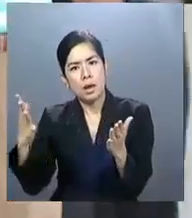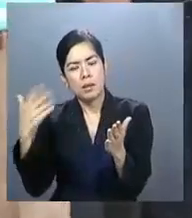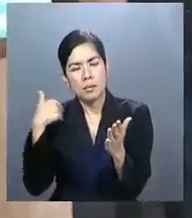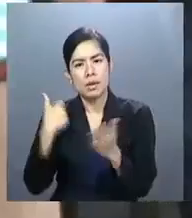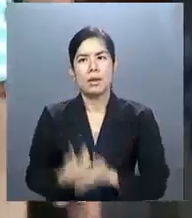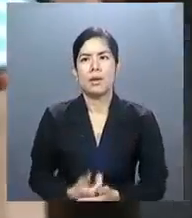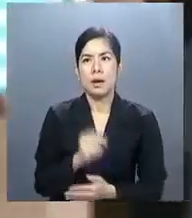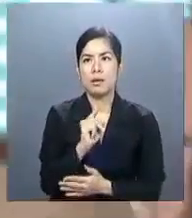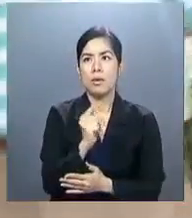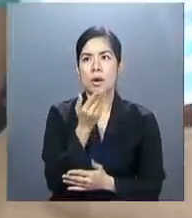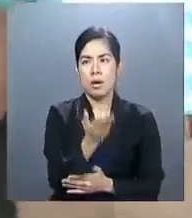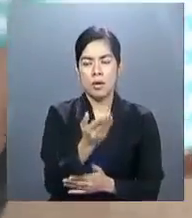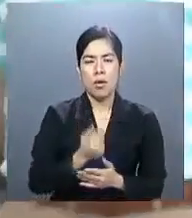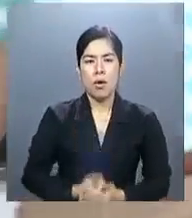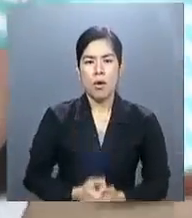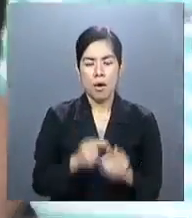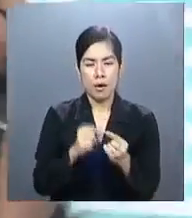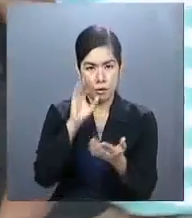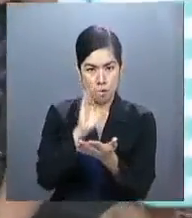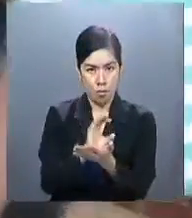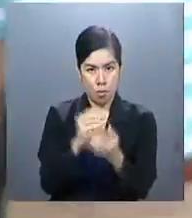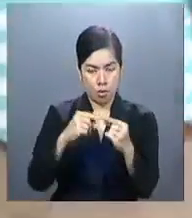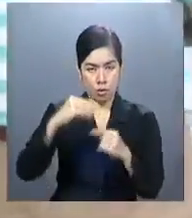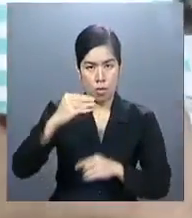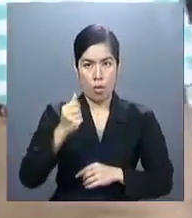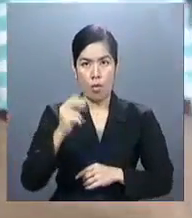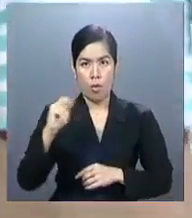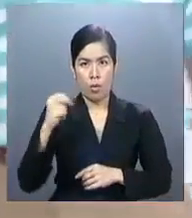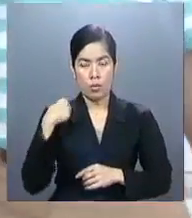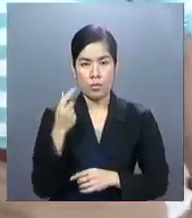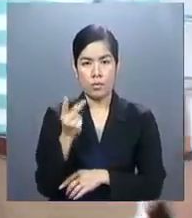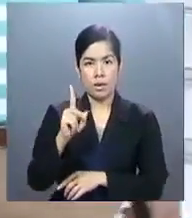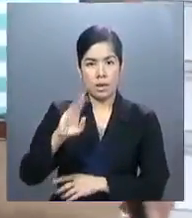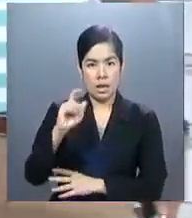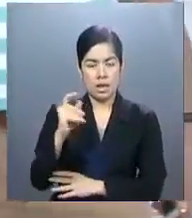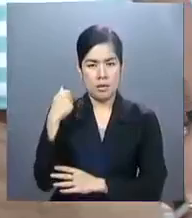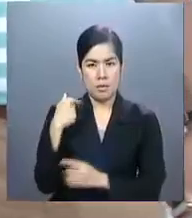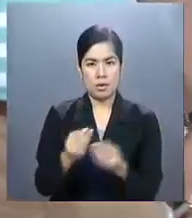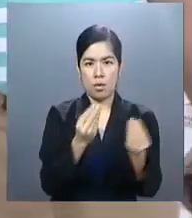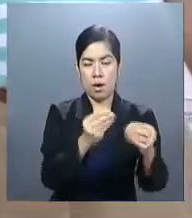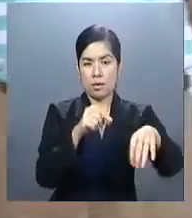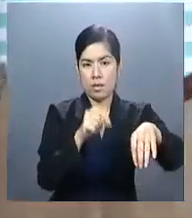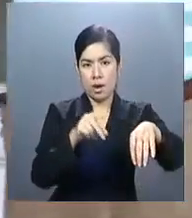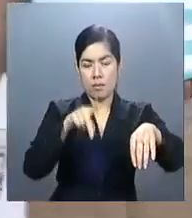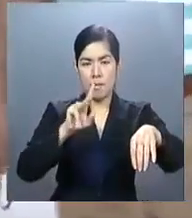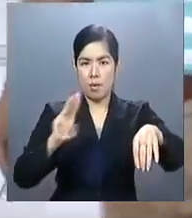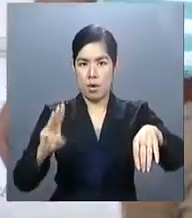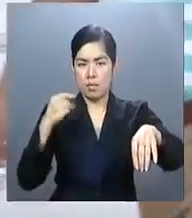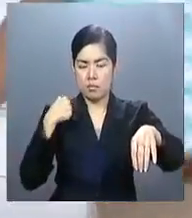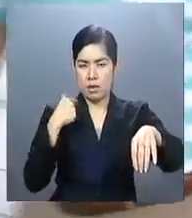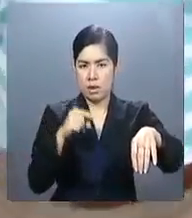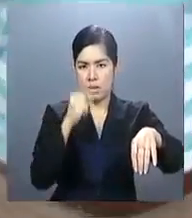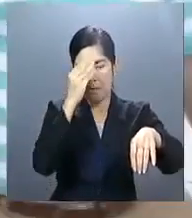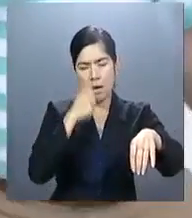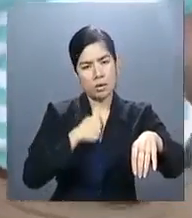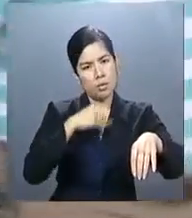ากสถานีตำรวจนครบาลประเวศมาให้พนักงานสอบสวนกองบังคับการปราบปรามเป็นผู้ดำเนินการต่อเนื่องจากเกรงว่าอาจจะไม่ได้รับความเป็